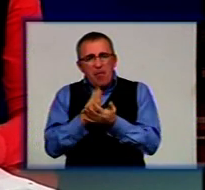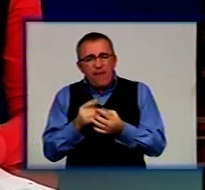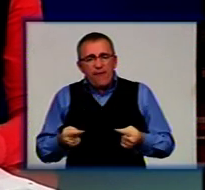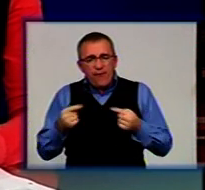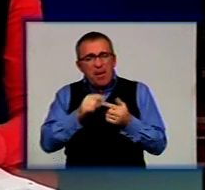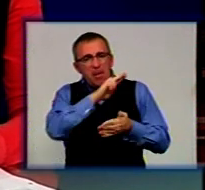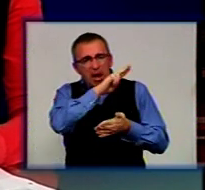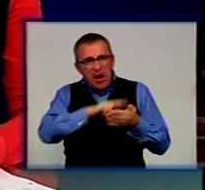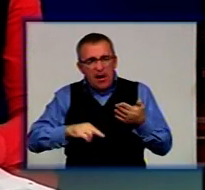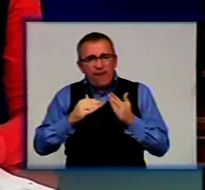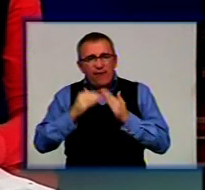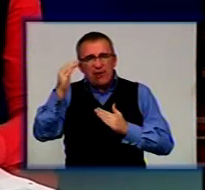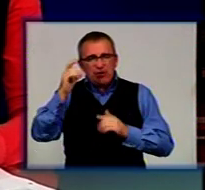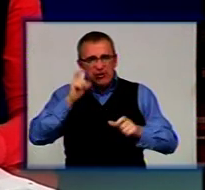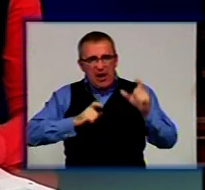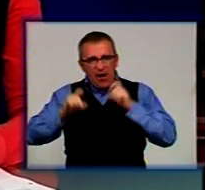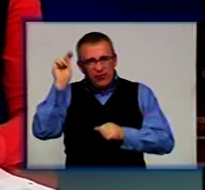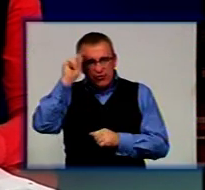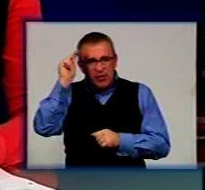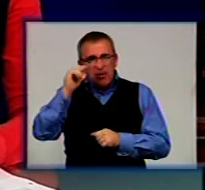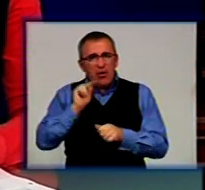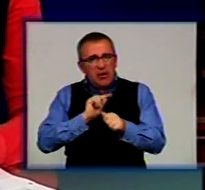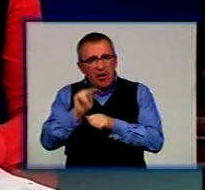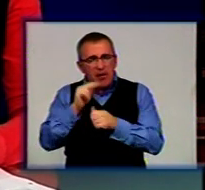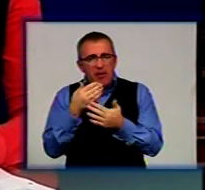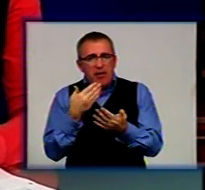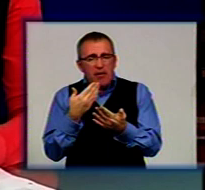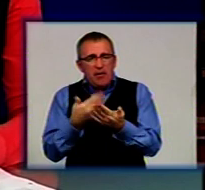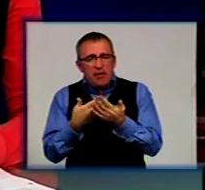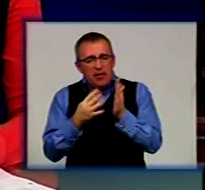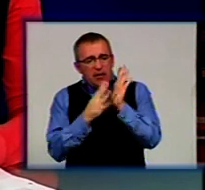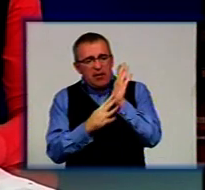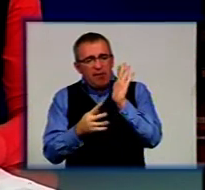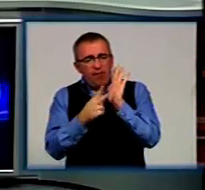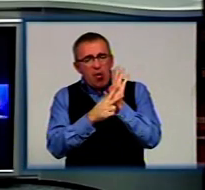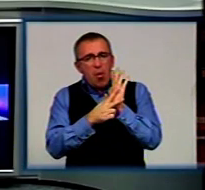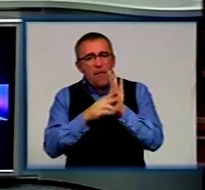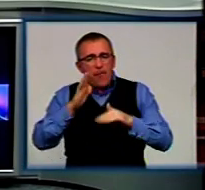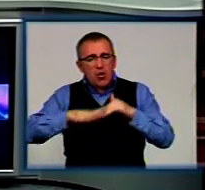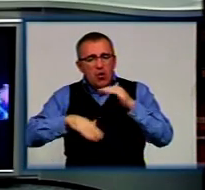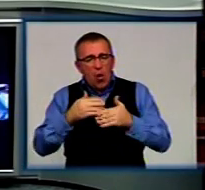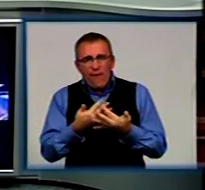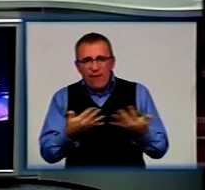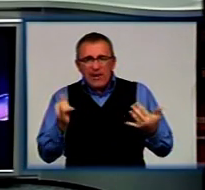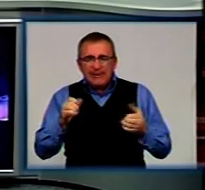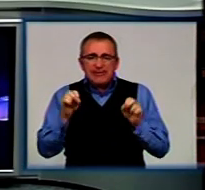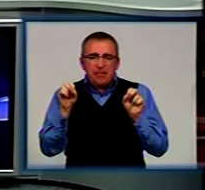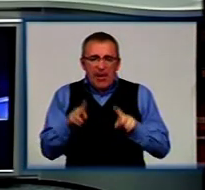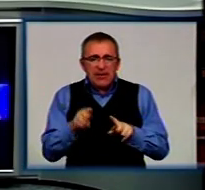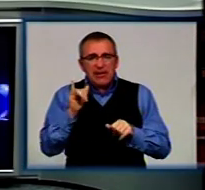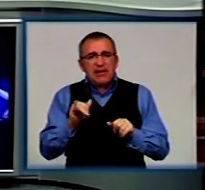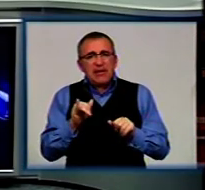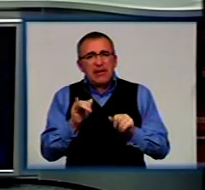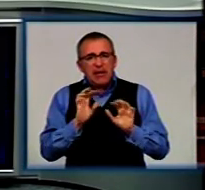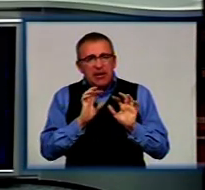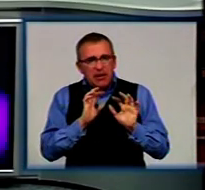відповідні ліцензії. Це вищі навчальні заклади, де ми навчаємо біля як за 98 професіями і спеціальностями. І